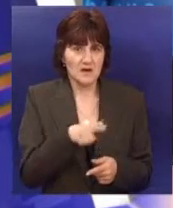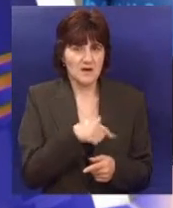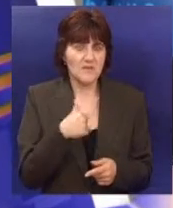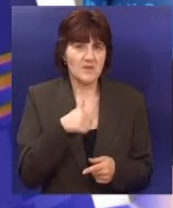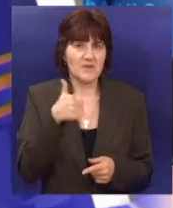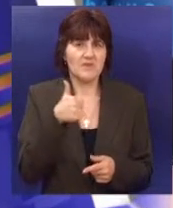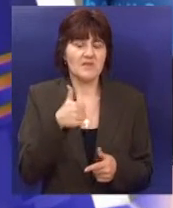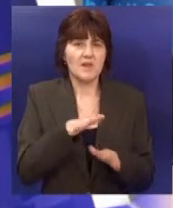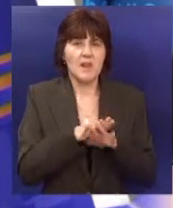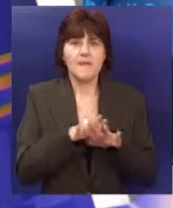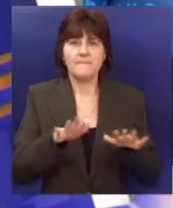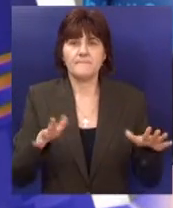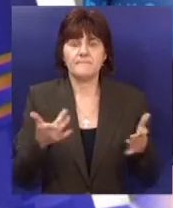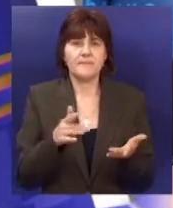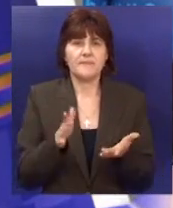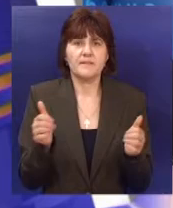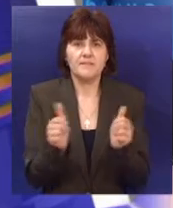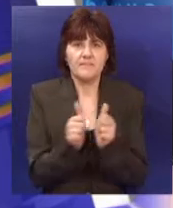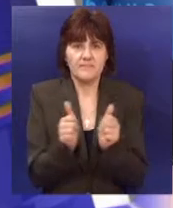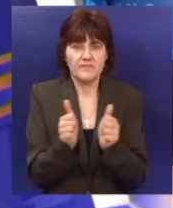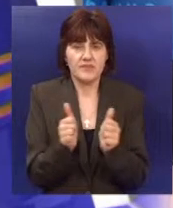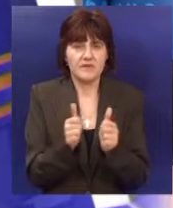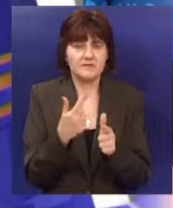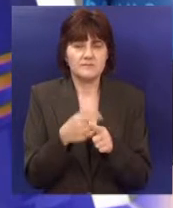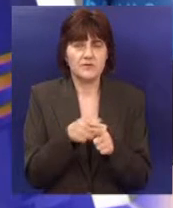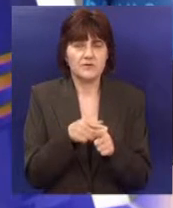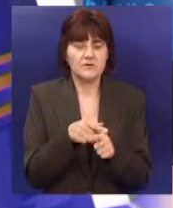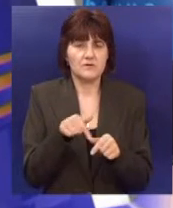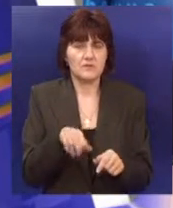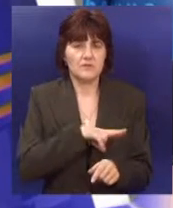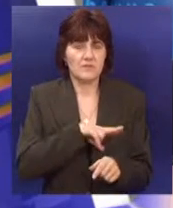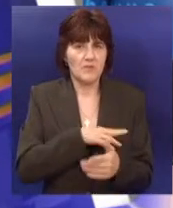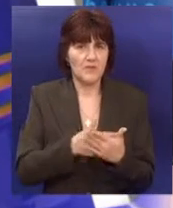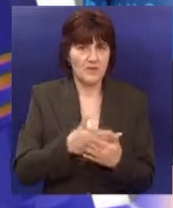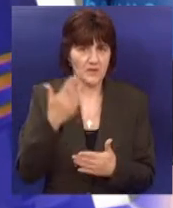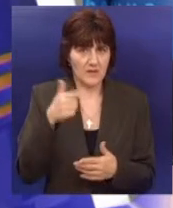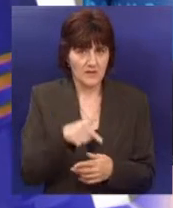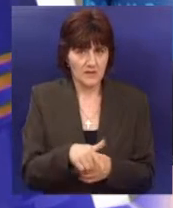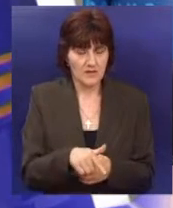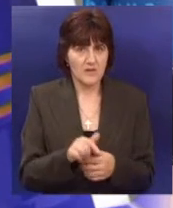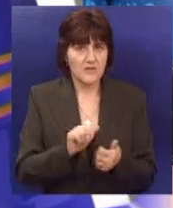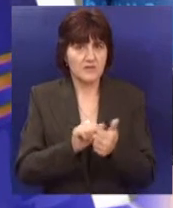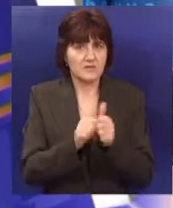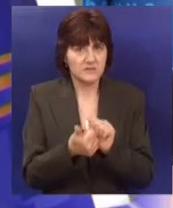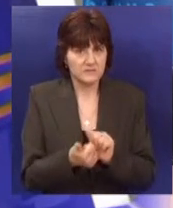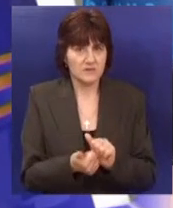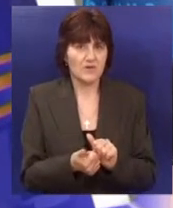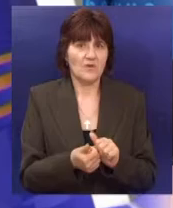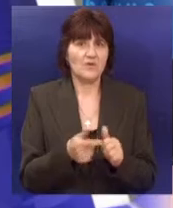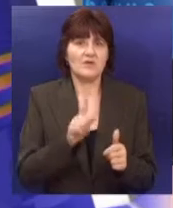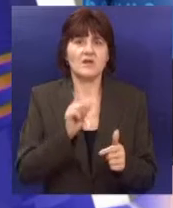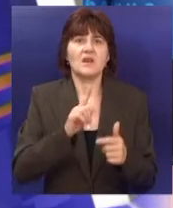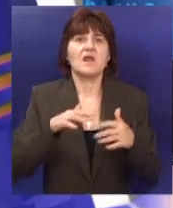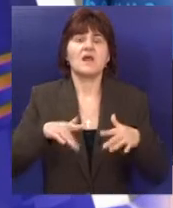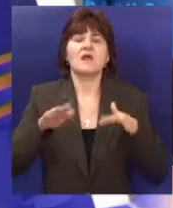pošto znamo da jedini prostor koji naš grad sada ima za tu svrhu hala